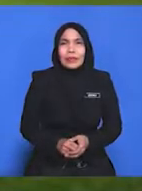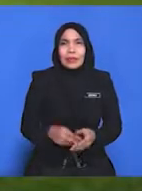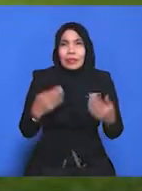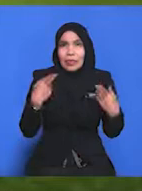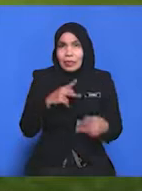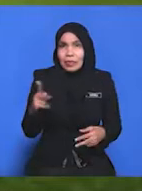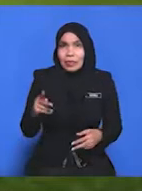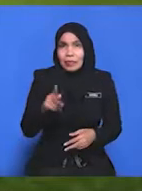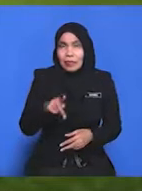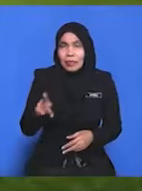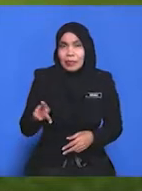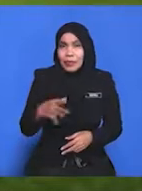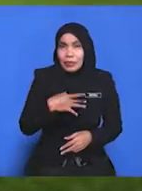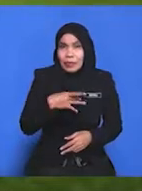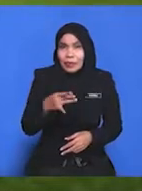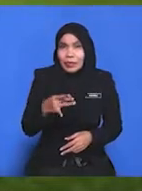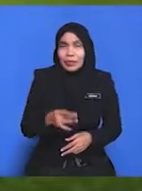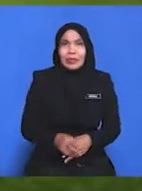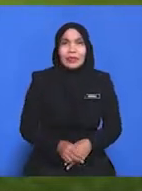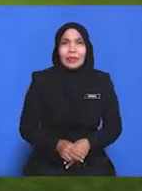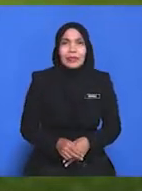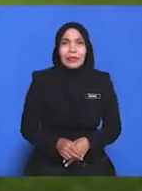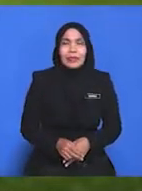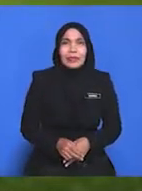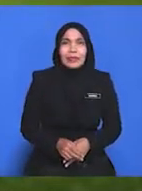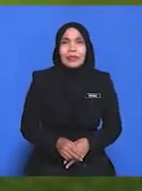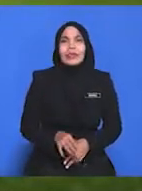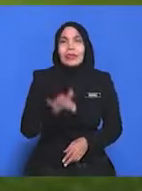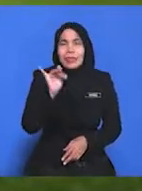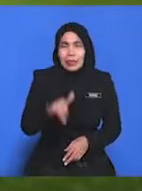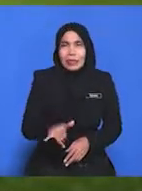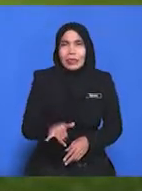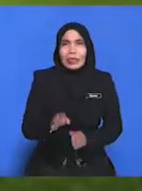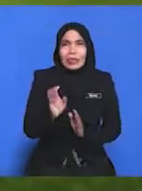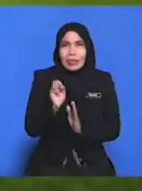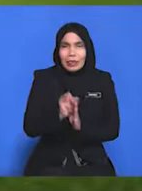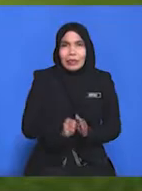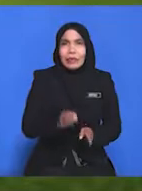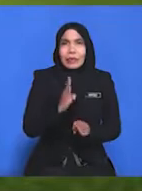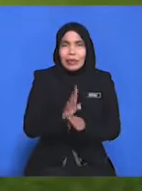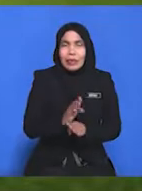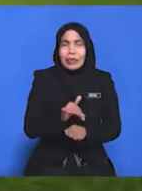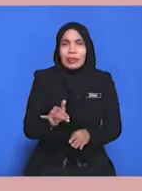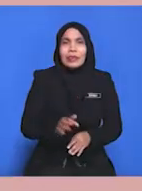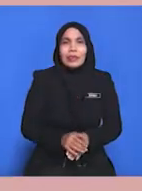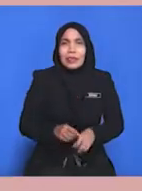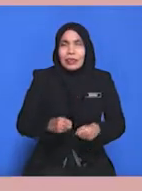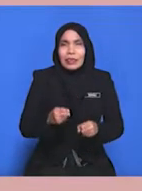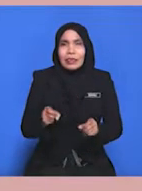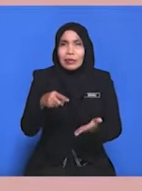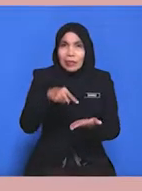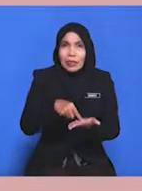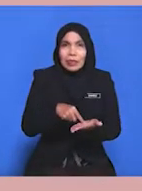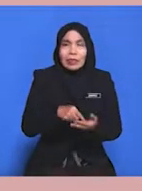begitu? Ya, sebenarnya sistem pertandingan ini akan dapat menghasilkan